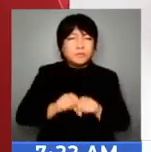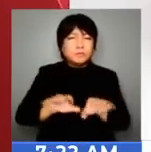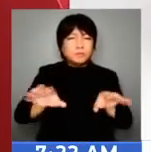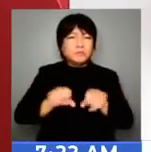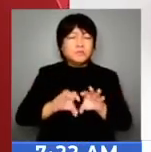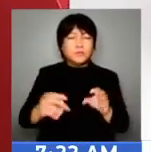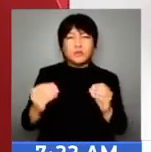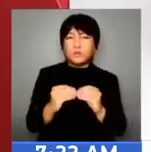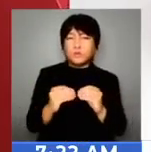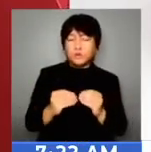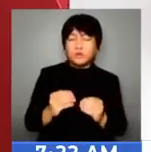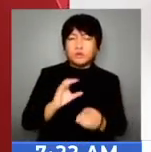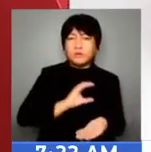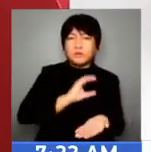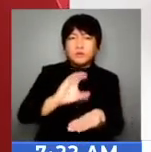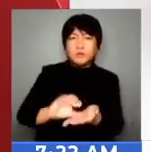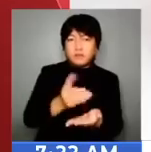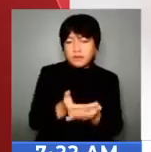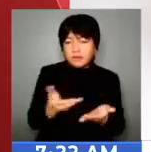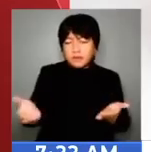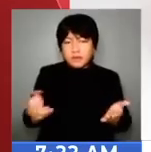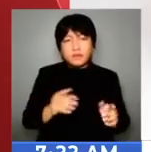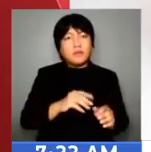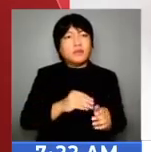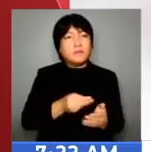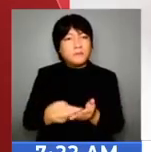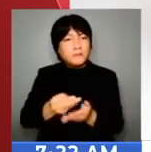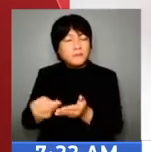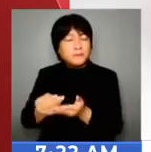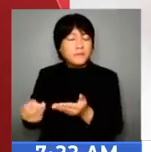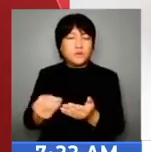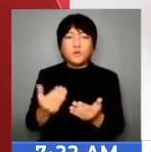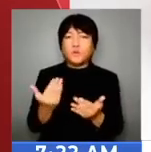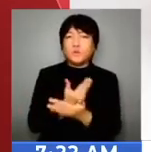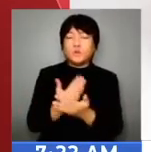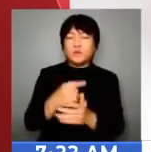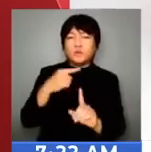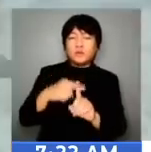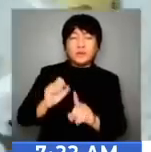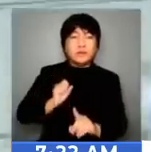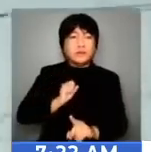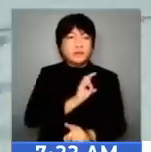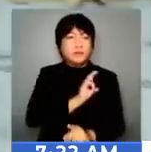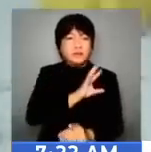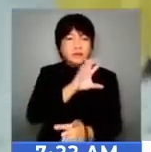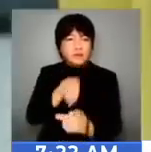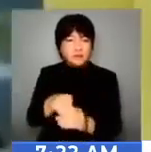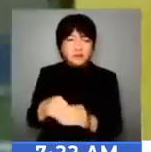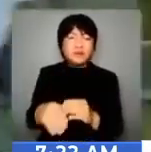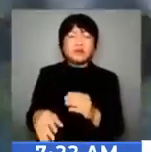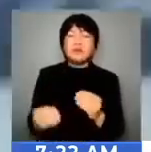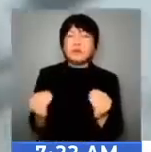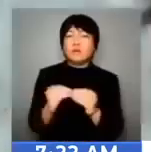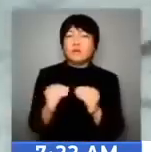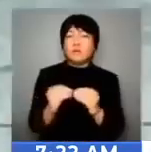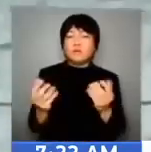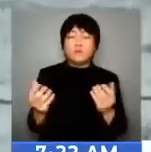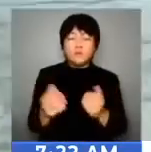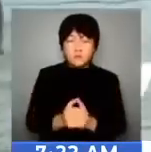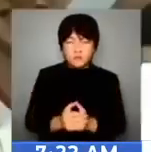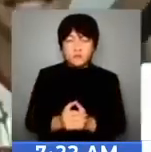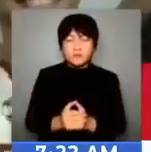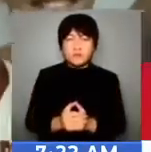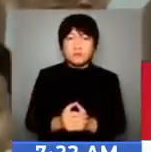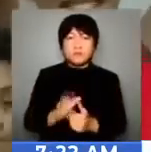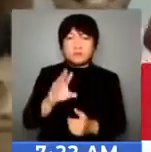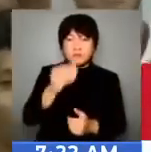kagamitan, pagsasanay ng mga tauhan at paggamit ng malawak na resources ng GMA. Pero hindi lang Season 99 ang aabangan ng